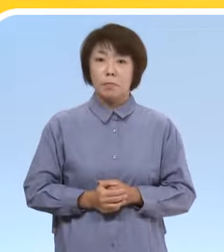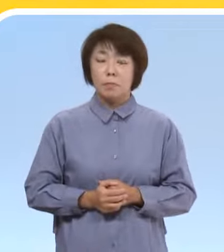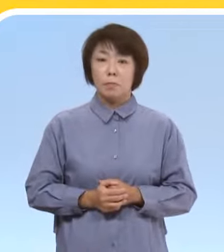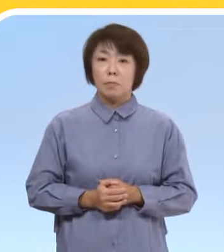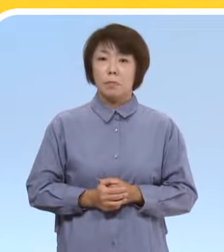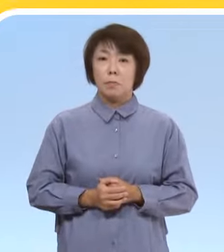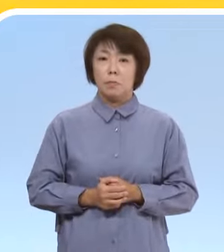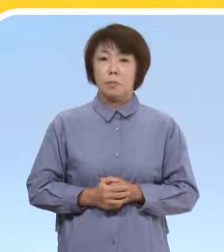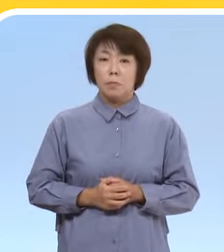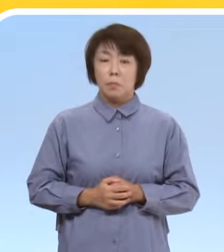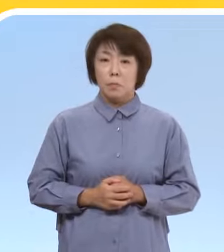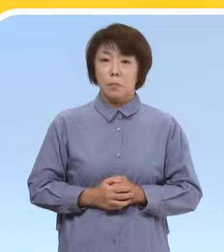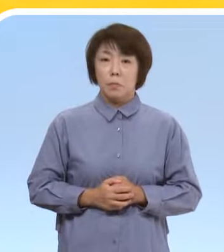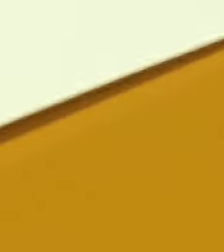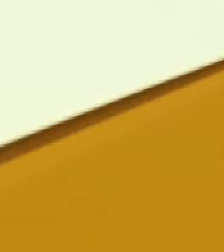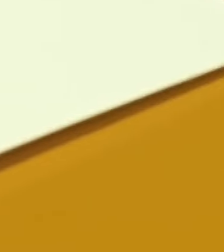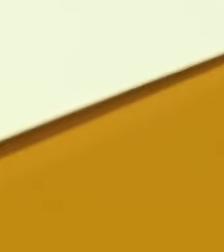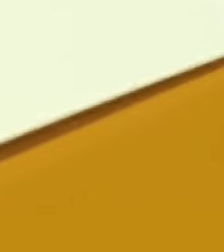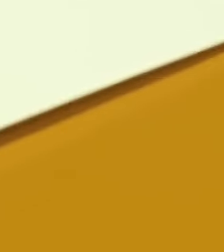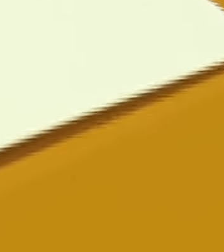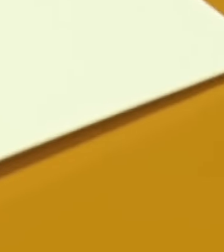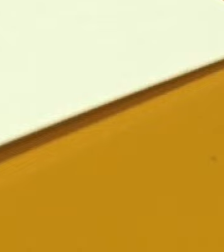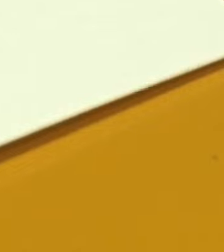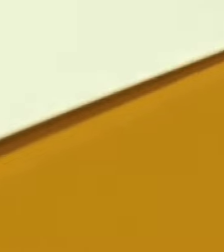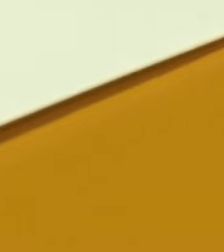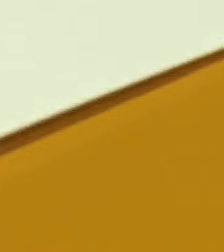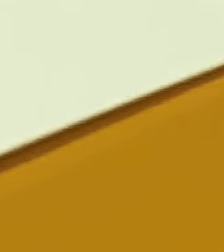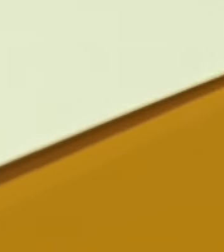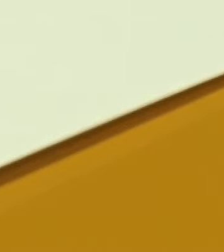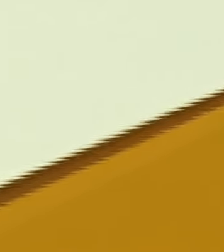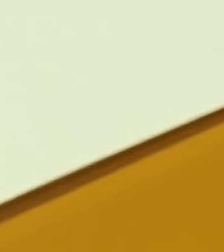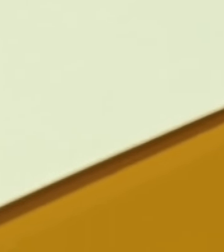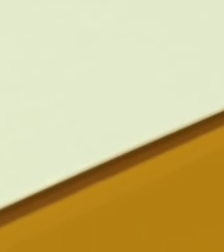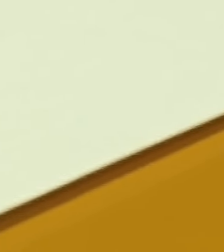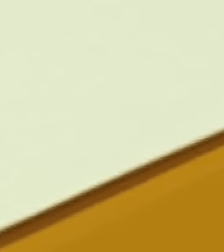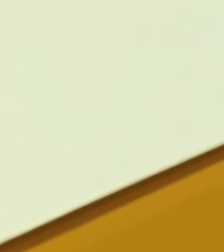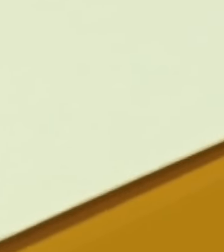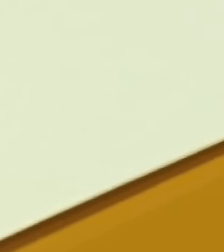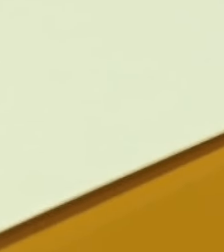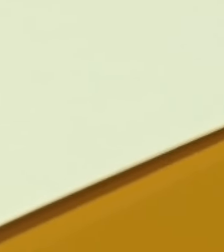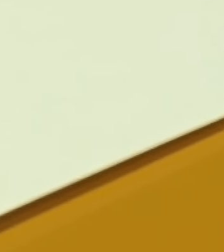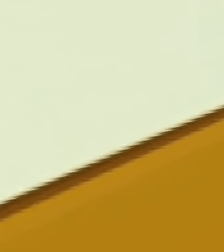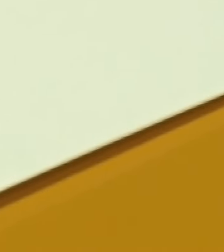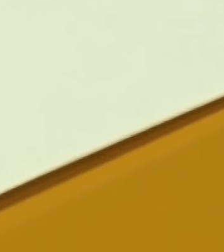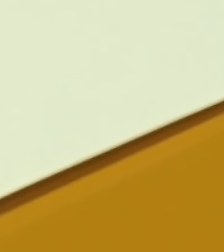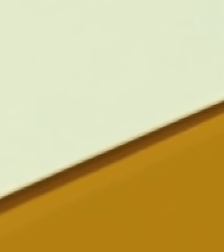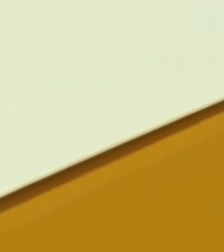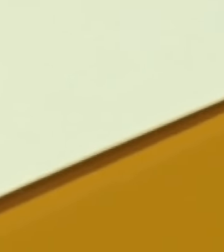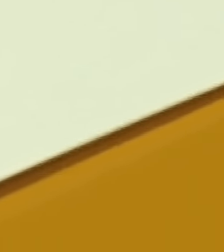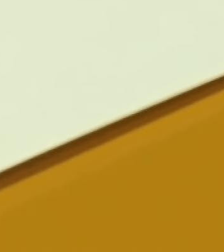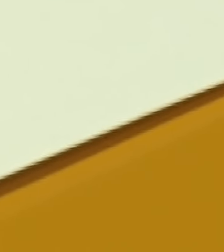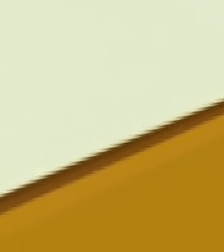ど、はい、ああなるほど、なかなか 列車、線路、 そうですね、